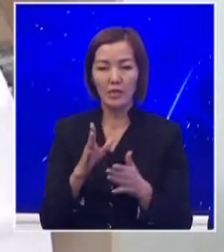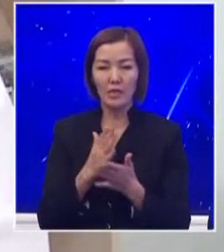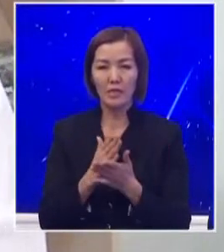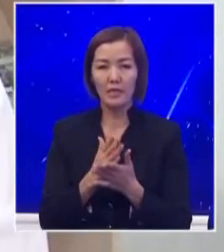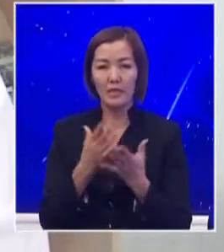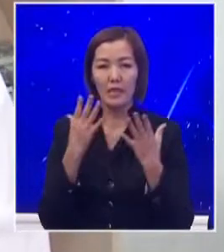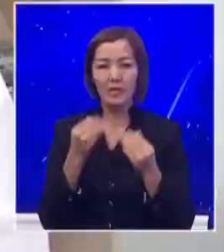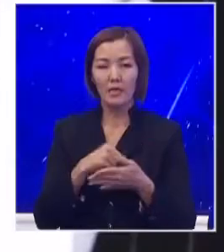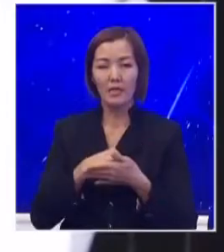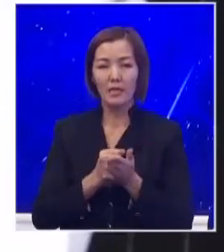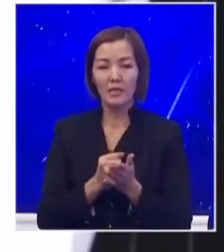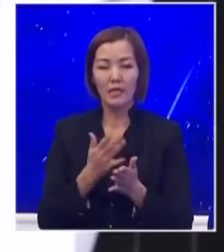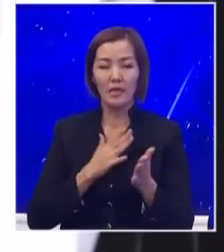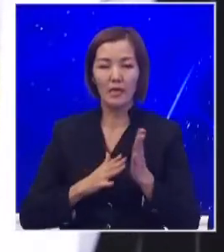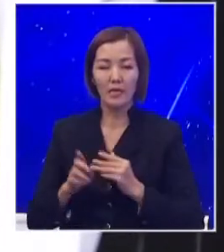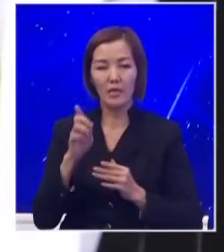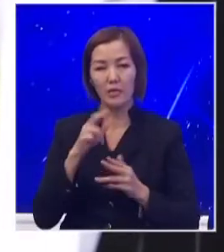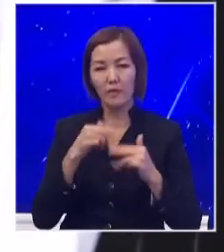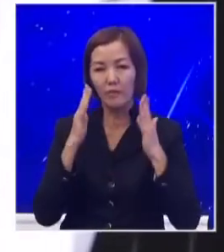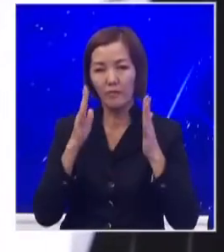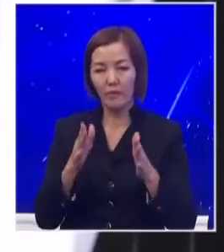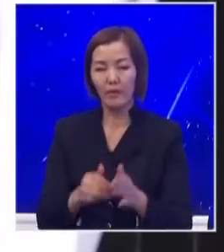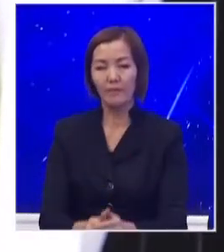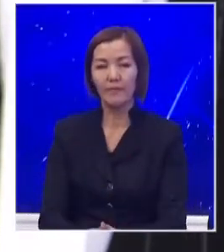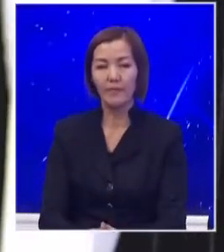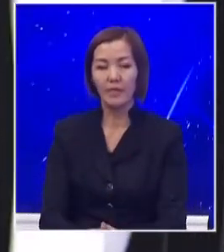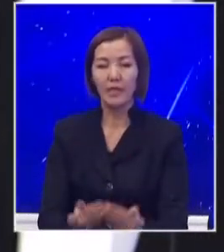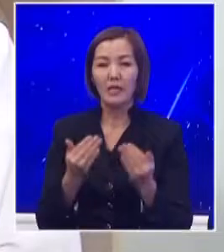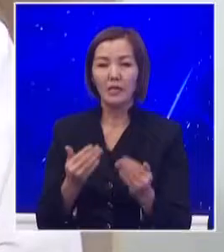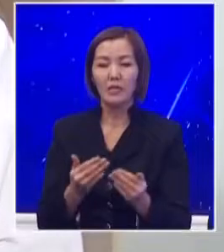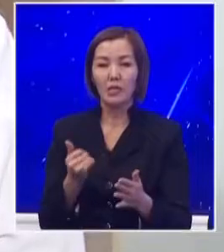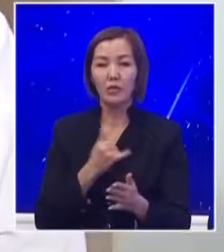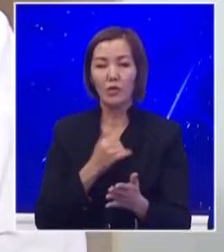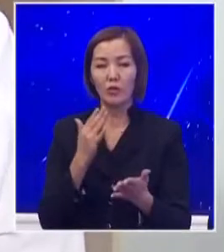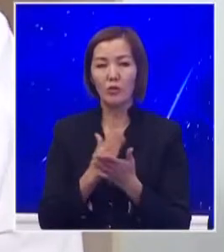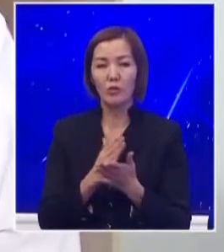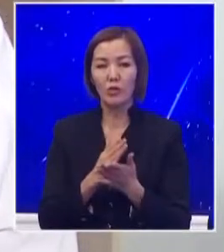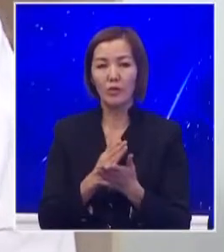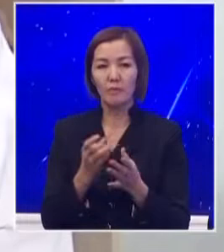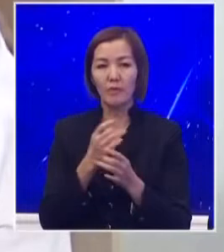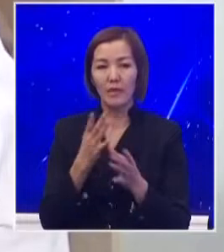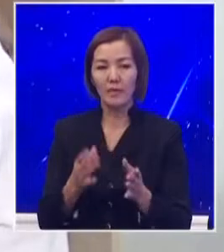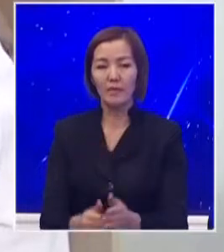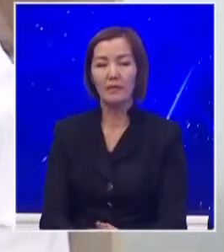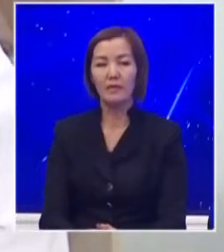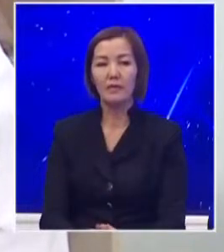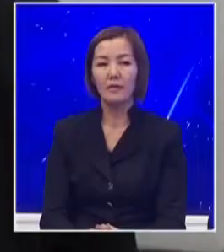День библиотекаря. Мы рады, что государство обратило на нас внимание. Сейчас у нас тоже есть профессиональный праздник.